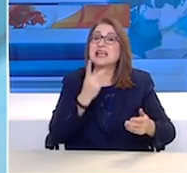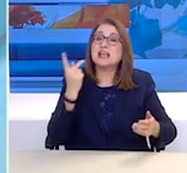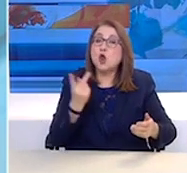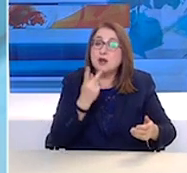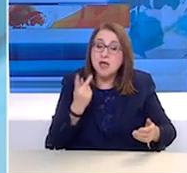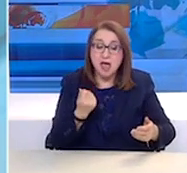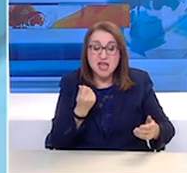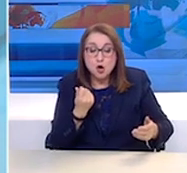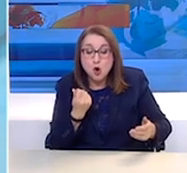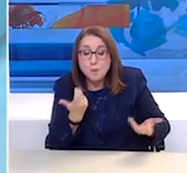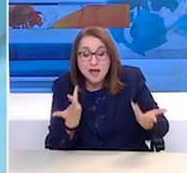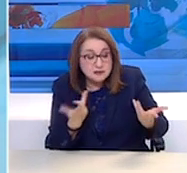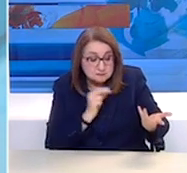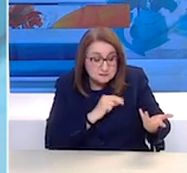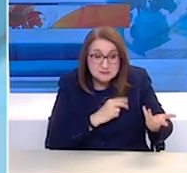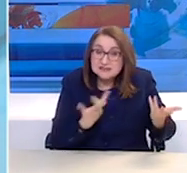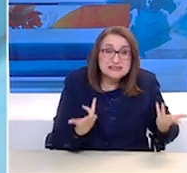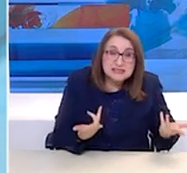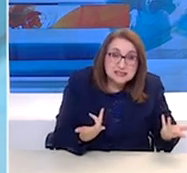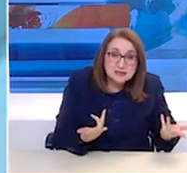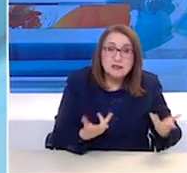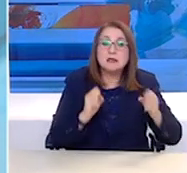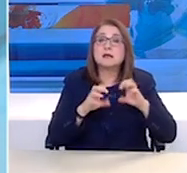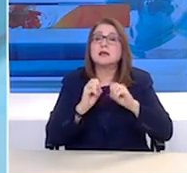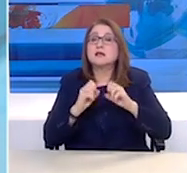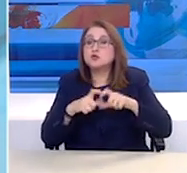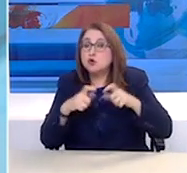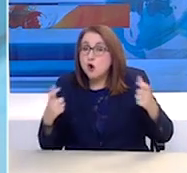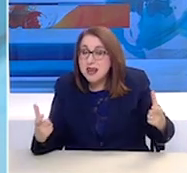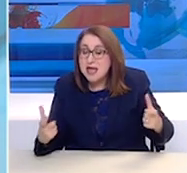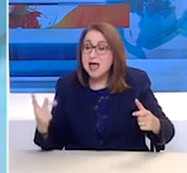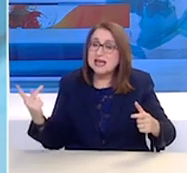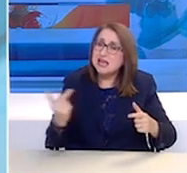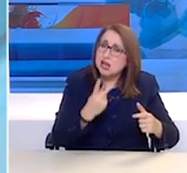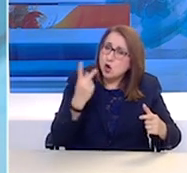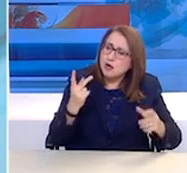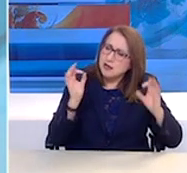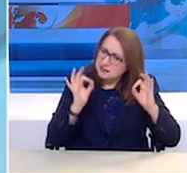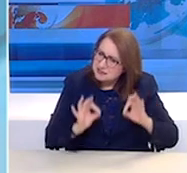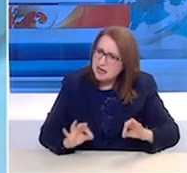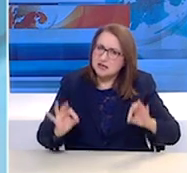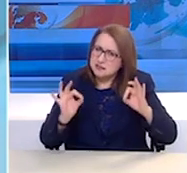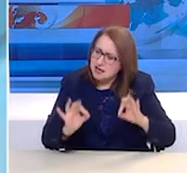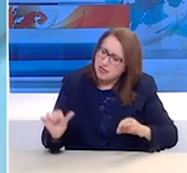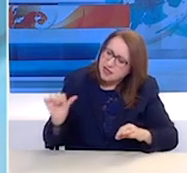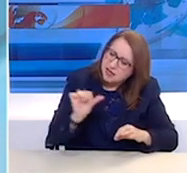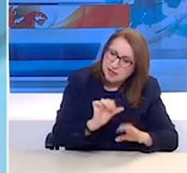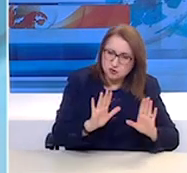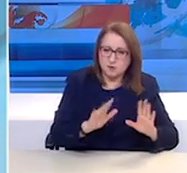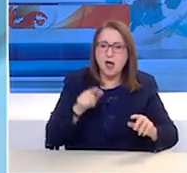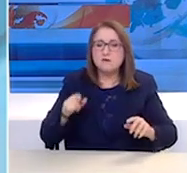σε διάφορους εργασιακούς τομείς, στα εκπαιδευτικά ιδρύματα, στις κοινωνικές δραστηριότητες. Δεν το λέω εγώ, το λέει ο Παγκόσμιος Οργανισμός